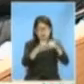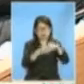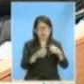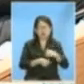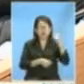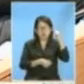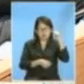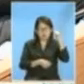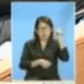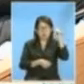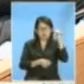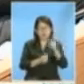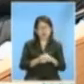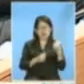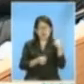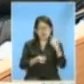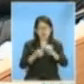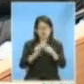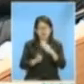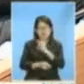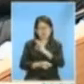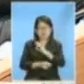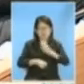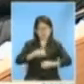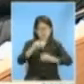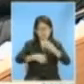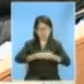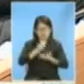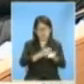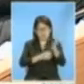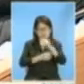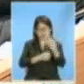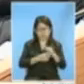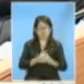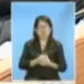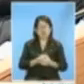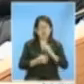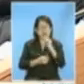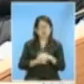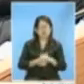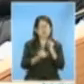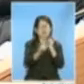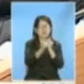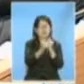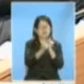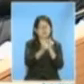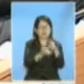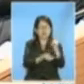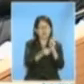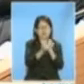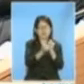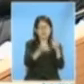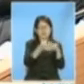พื่อนได้อภิปรายกันมาตลอดว่ามันเอื้อผลประโยชน์ให้กับพรรคการเมืองหนึ่